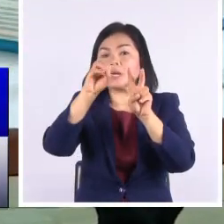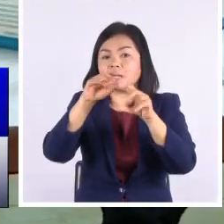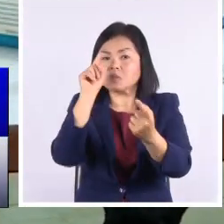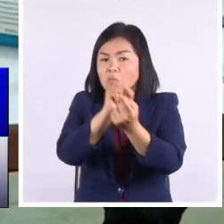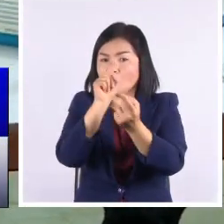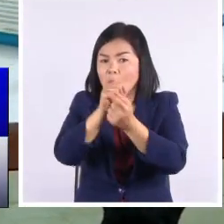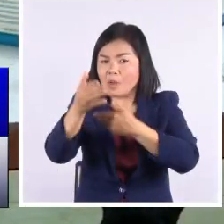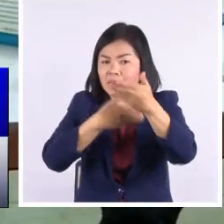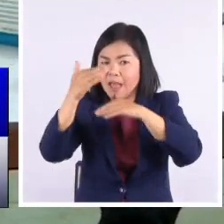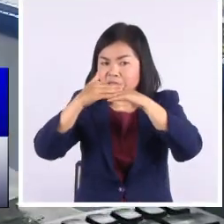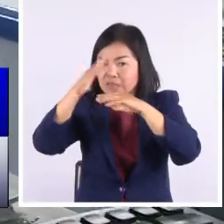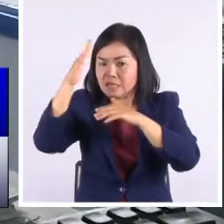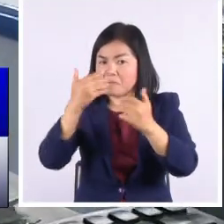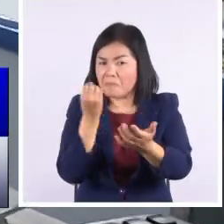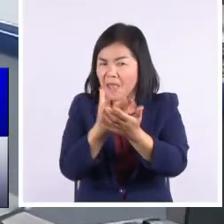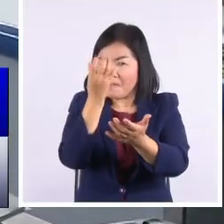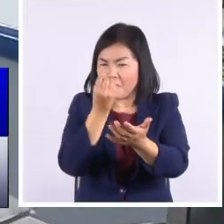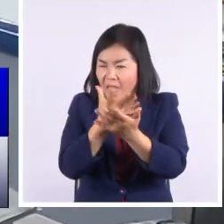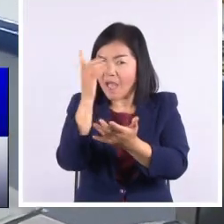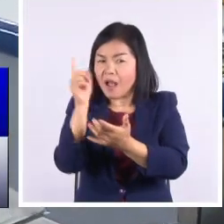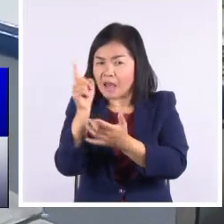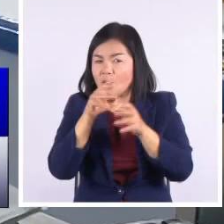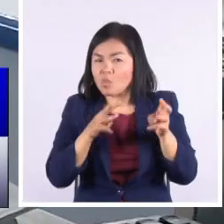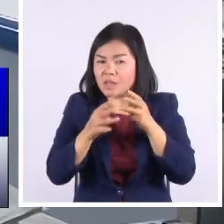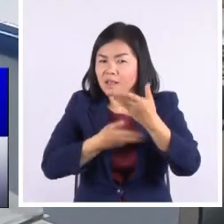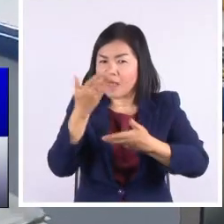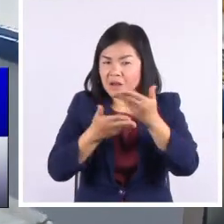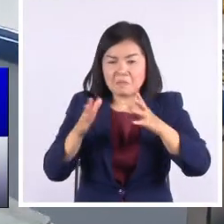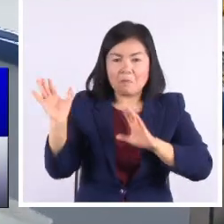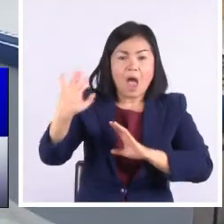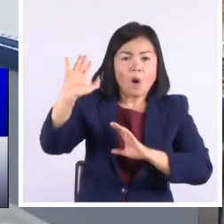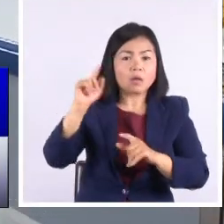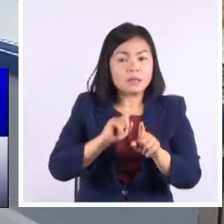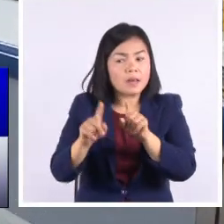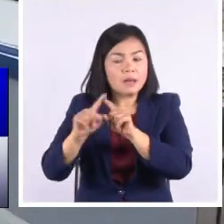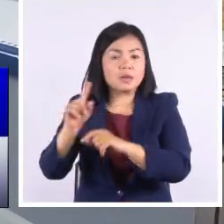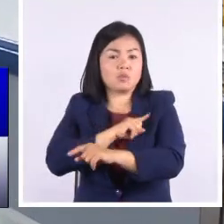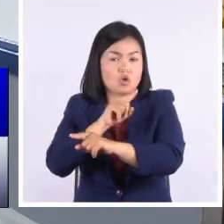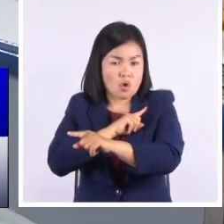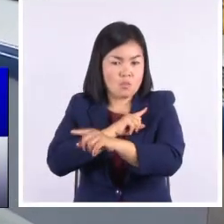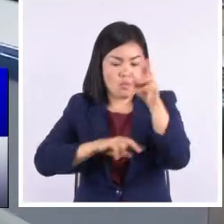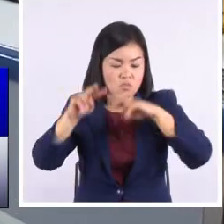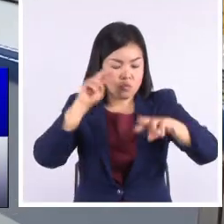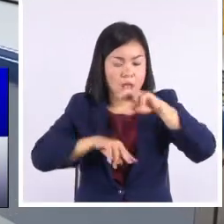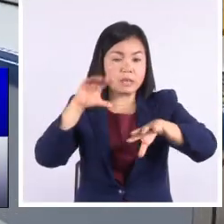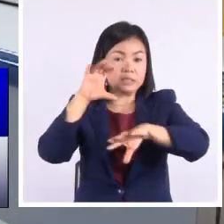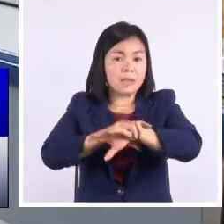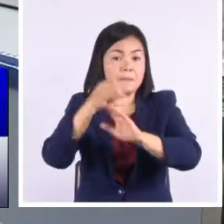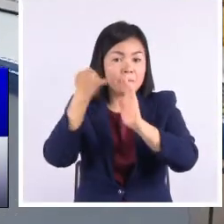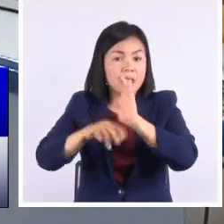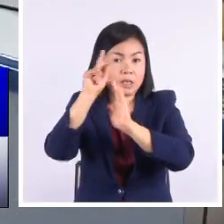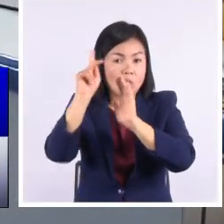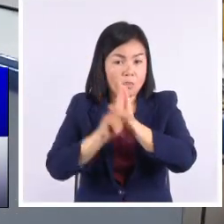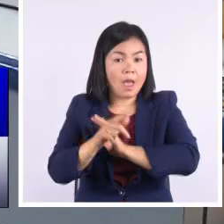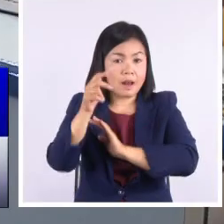ว่ามีการจำหน่ายหน้ากากอนามัยเกินราคาหรือว่ามีการปฏิเสธการขายมอบหมายให้หน่วยงานที่เกี่ยวข้องสามารถดำเนินการเอาผิดตามกฎหมาย